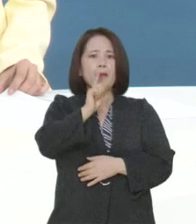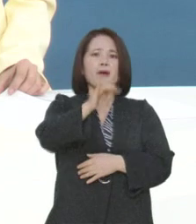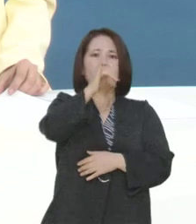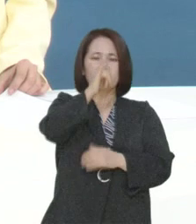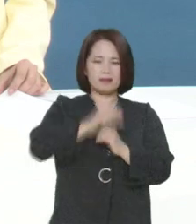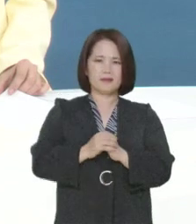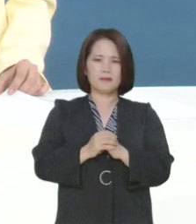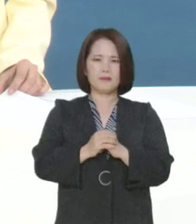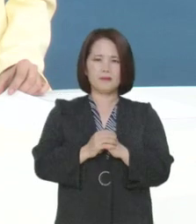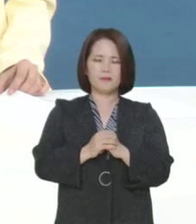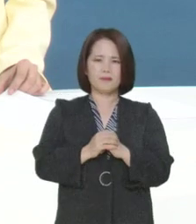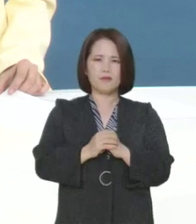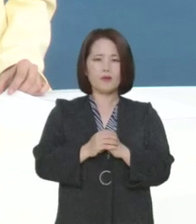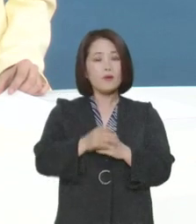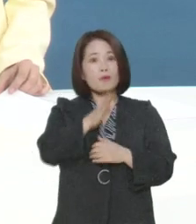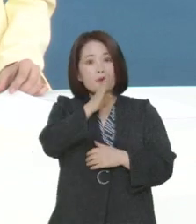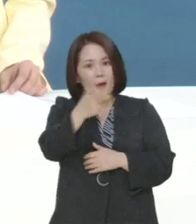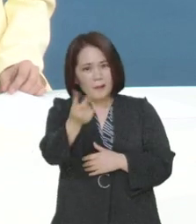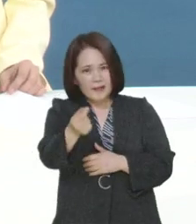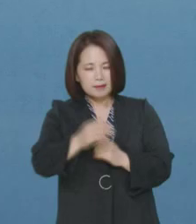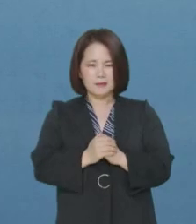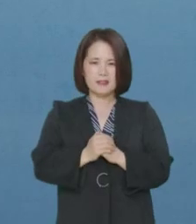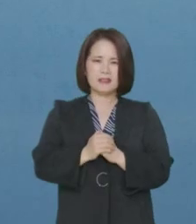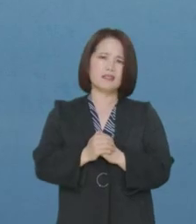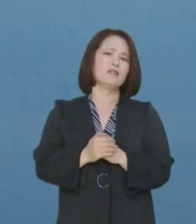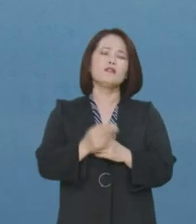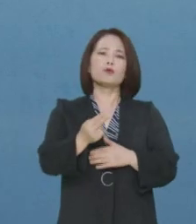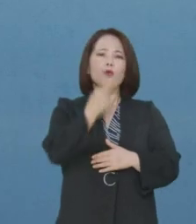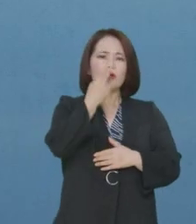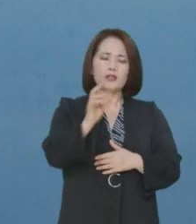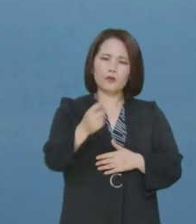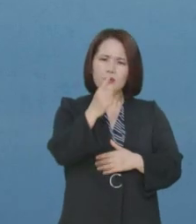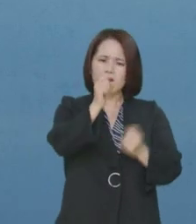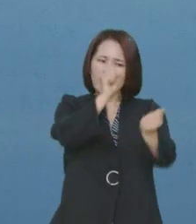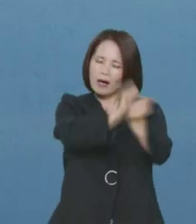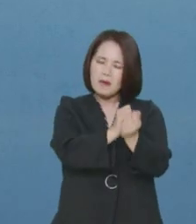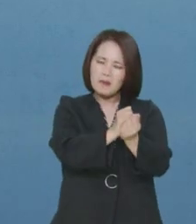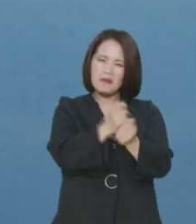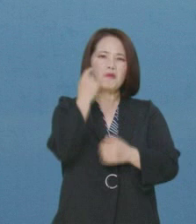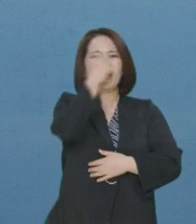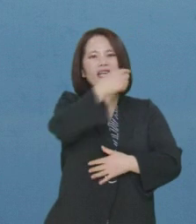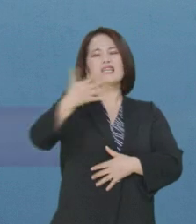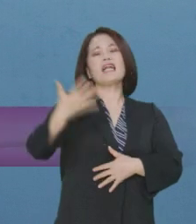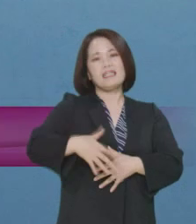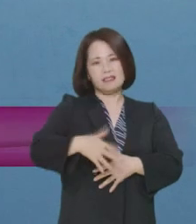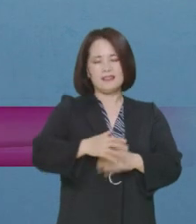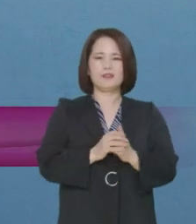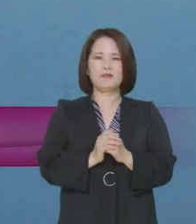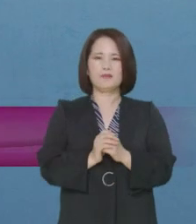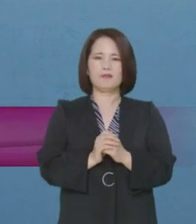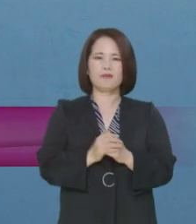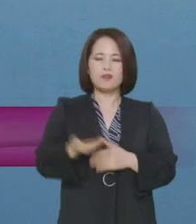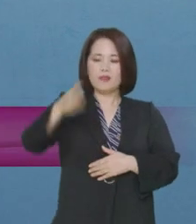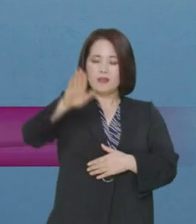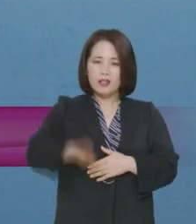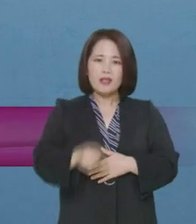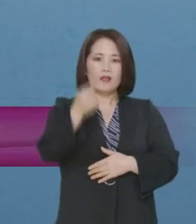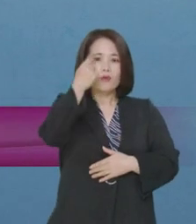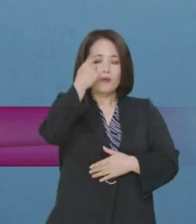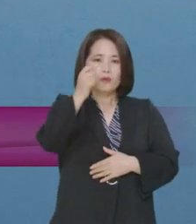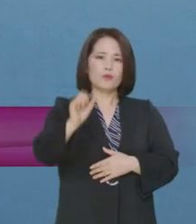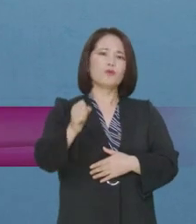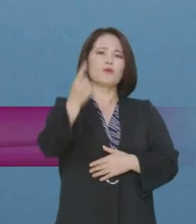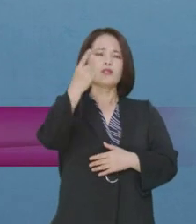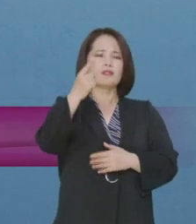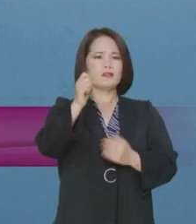있는데요 어 이건 사실입니까 4 공개를 통한 감염 나 아직 확인된 바가 없습니다 4 그런데 눈을 통해 저는